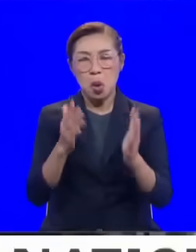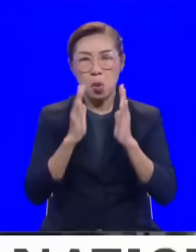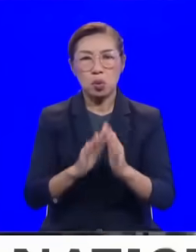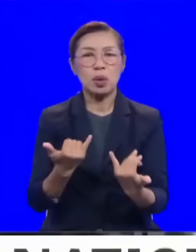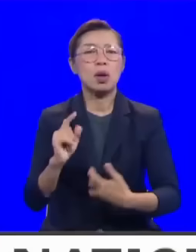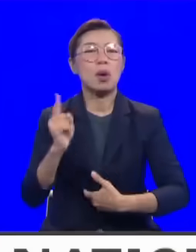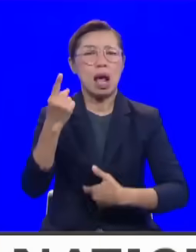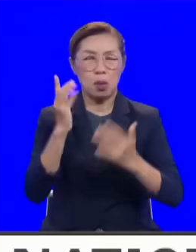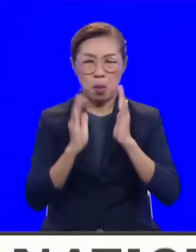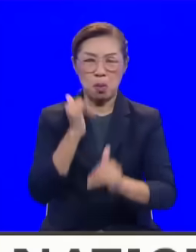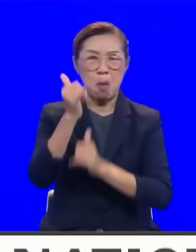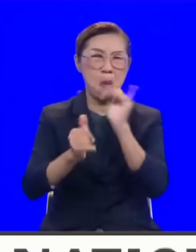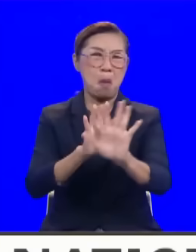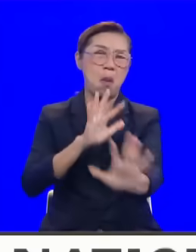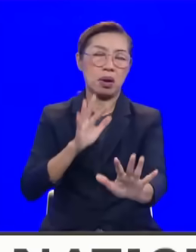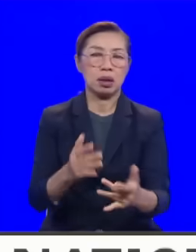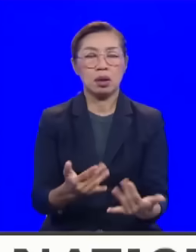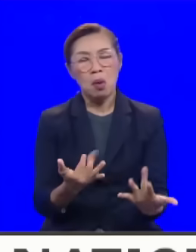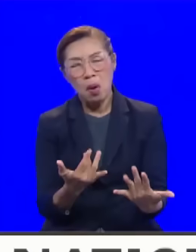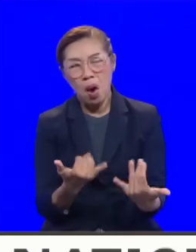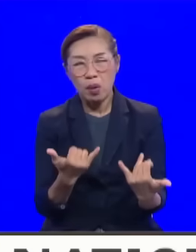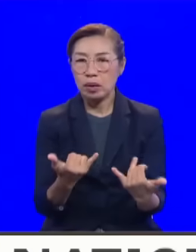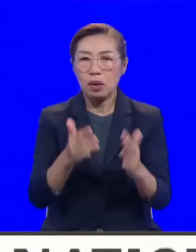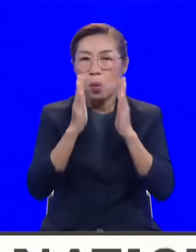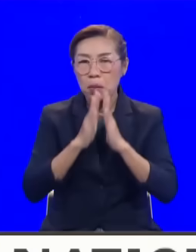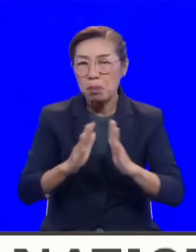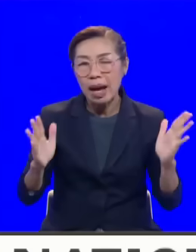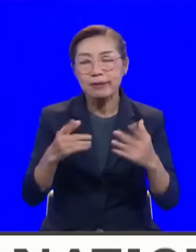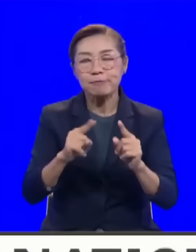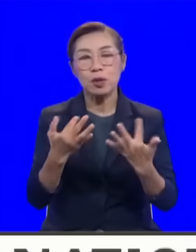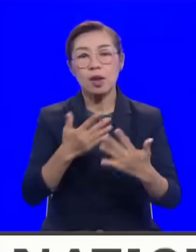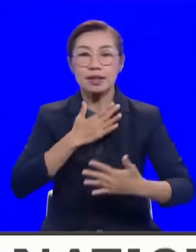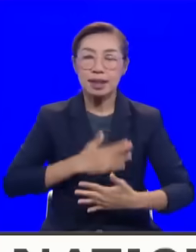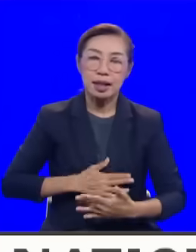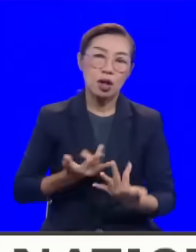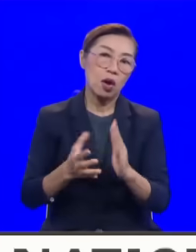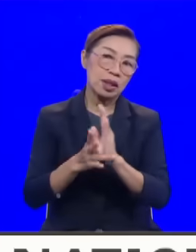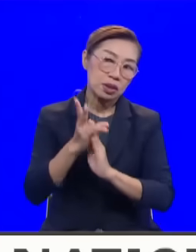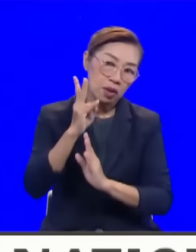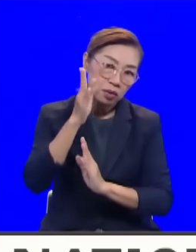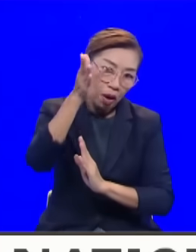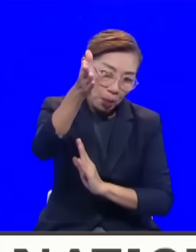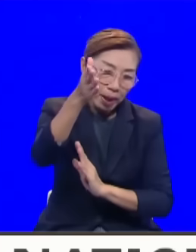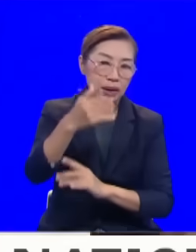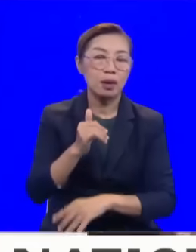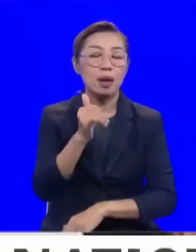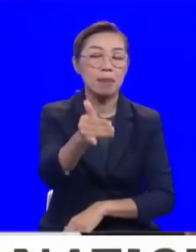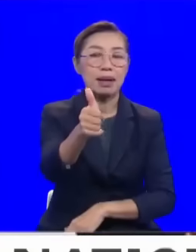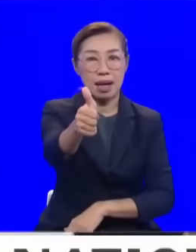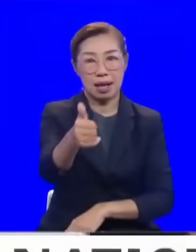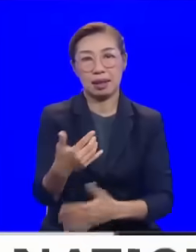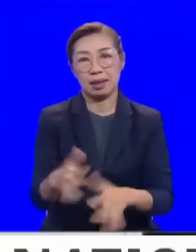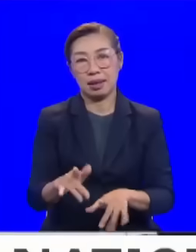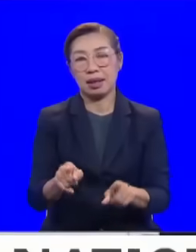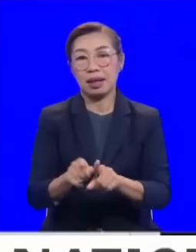ลาเป็นวันท่านรออีก2อาทิตย์ก็ได้อ้าวไม่เป็นไรคนน้อยหน่อยท่านก็ไปย้ายทะเบียนบ้านเพราะเขาย้ายปลายทางได้แล้วไงก็ท่านก็ไปเลย